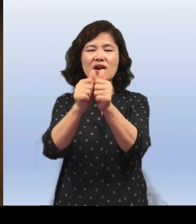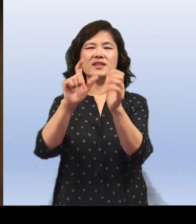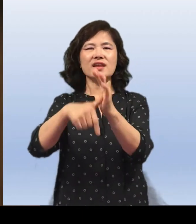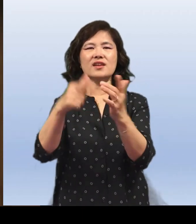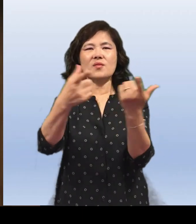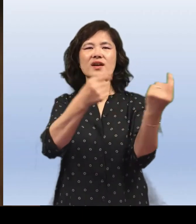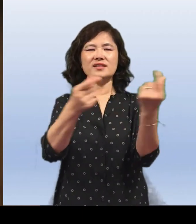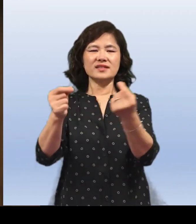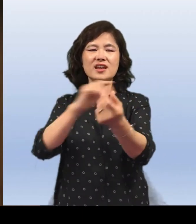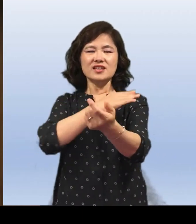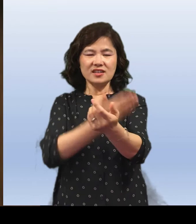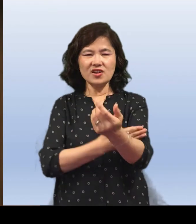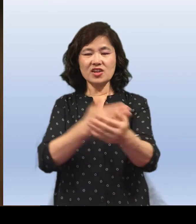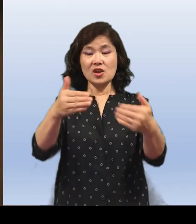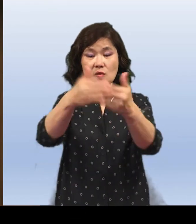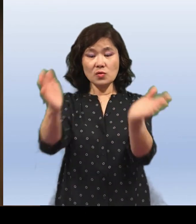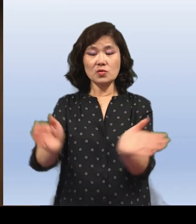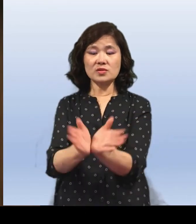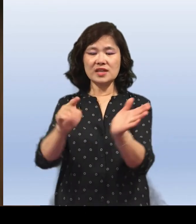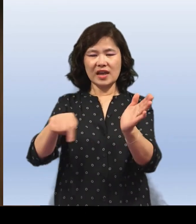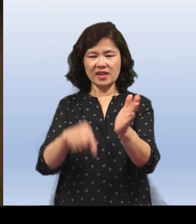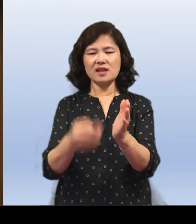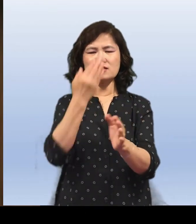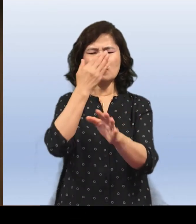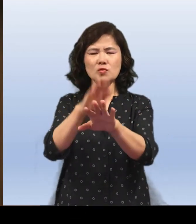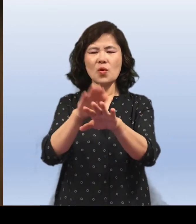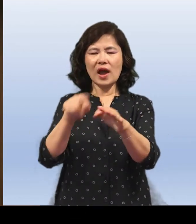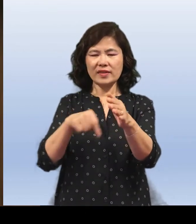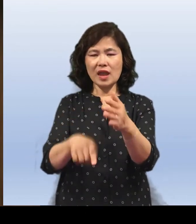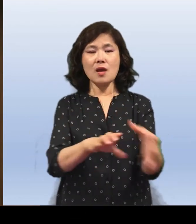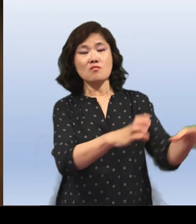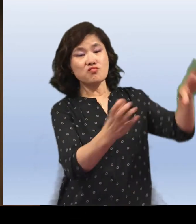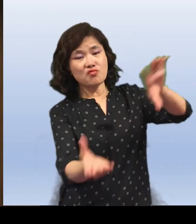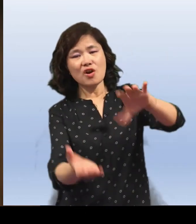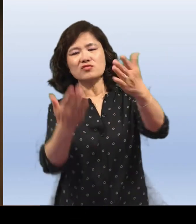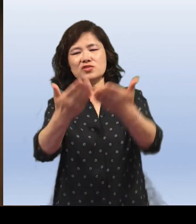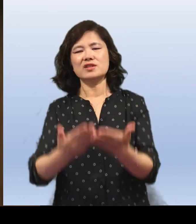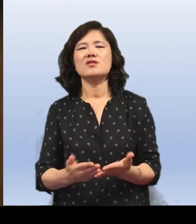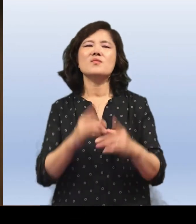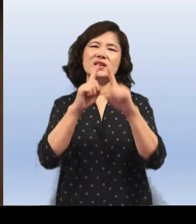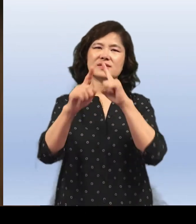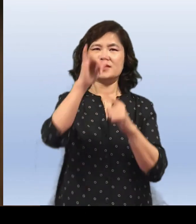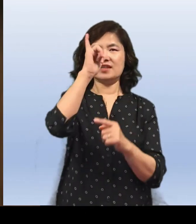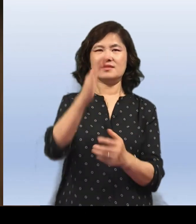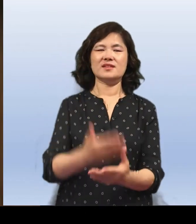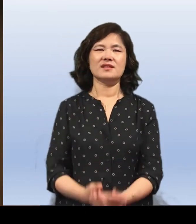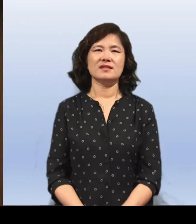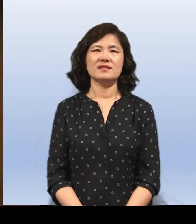능력이 이 공동체 안에, 성도 안에 부어진다라고 말씀하고 있는 것입니다.